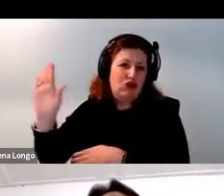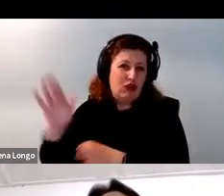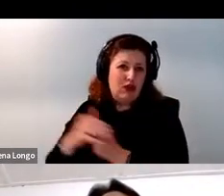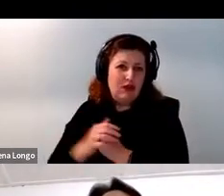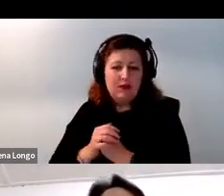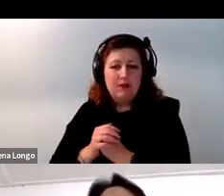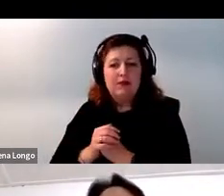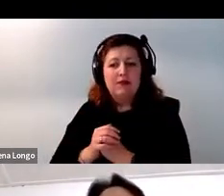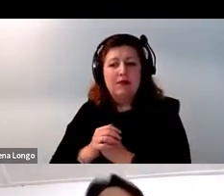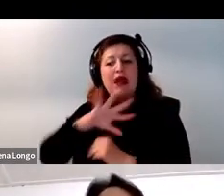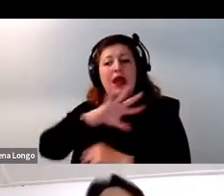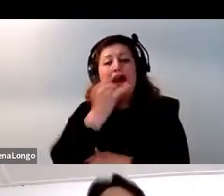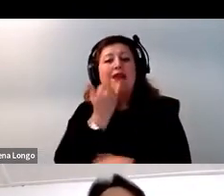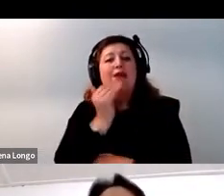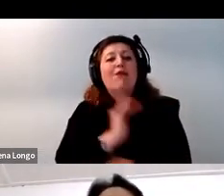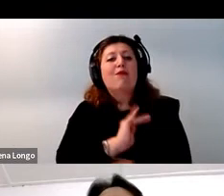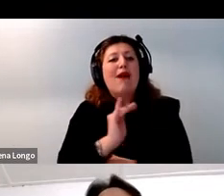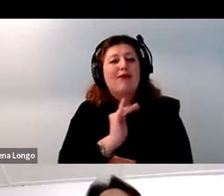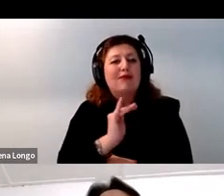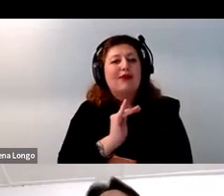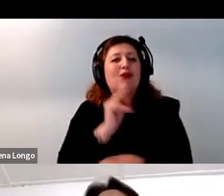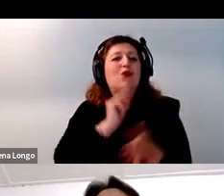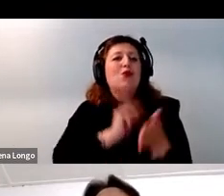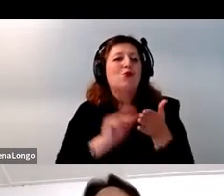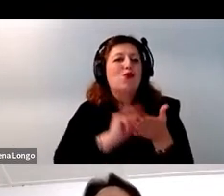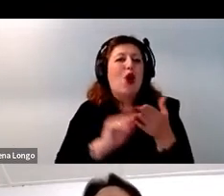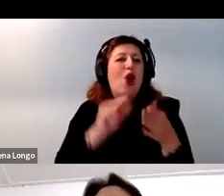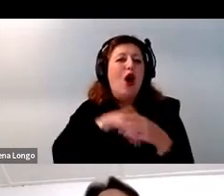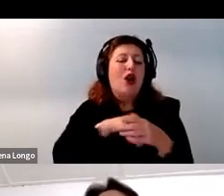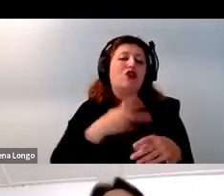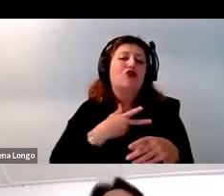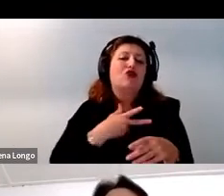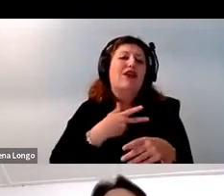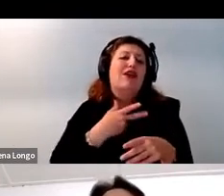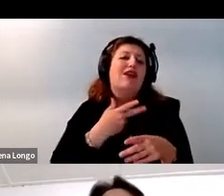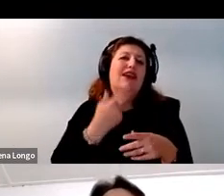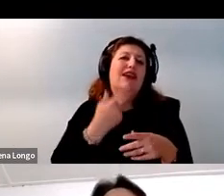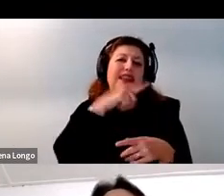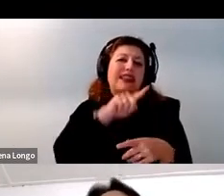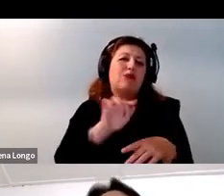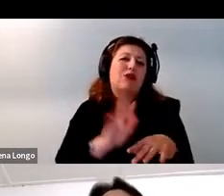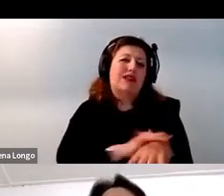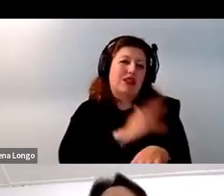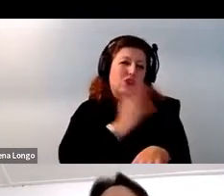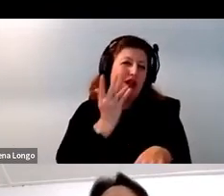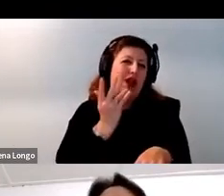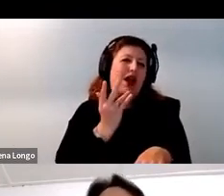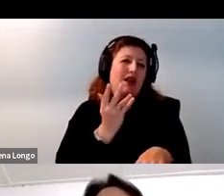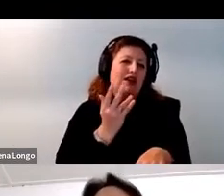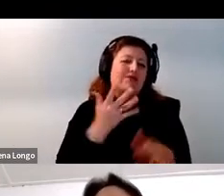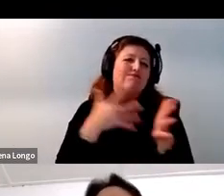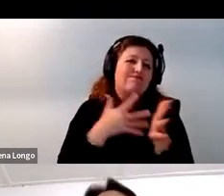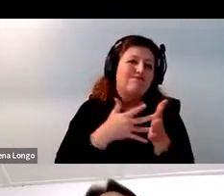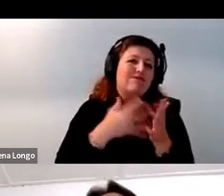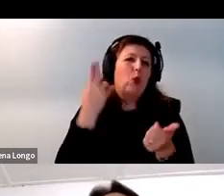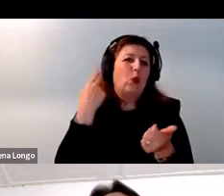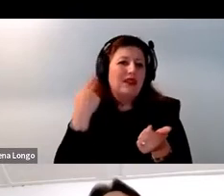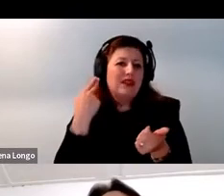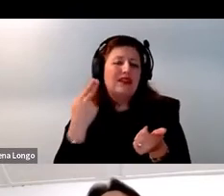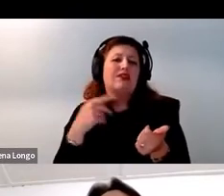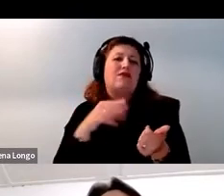che frequentano le scuole sono spesso bambini con disabilità sensoriali, quindi difficoltà uditive, visive,